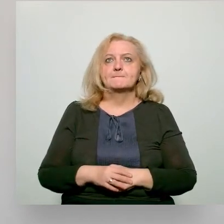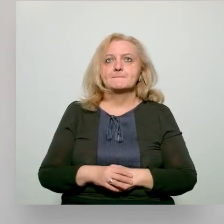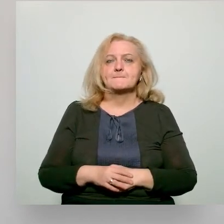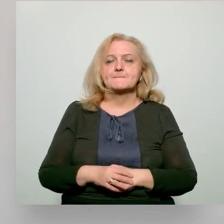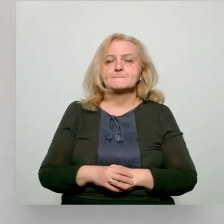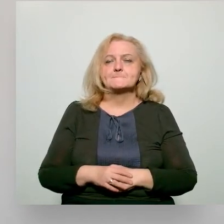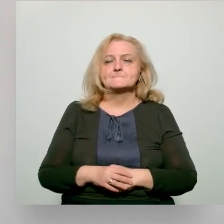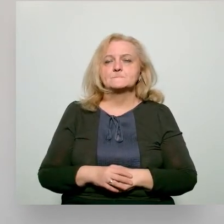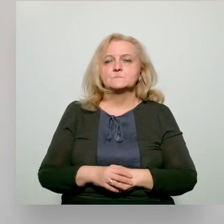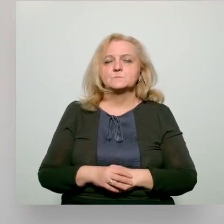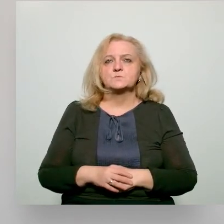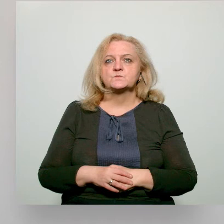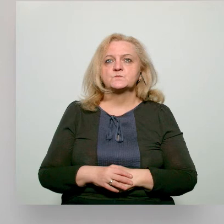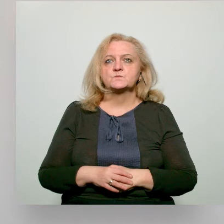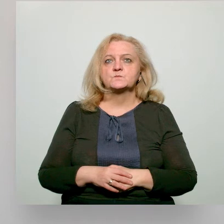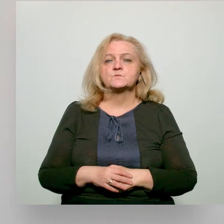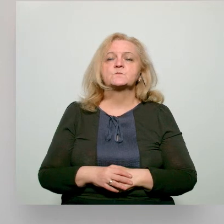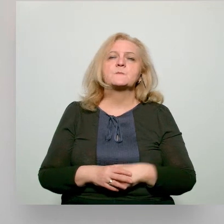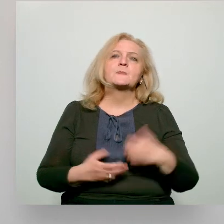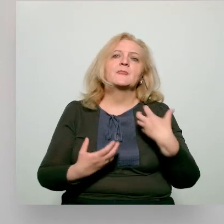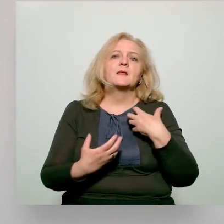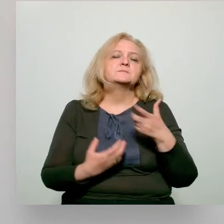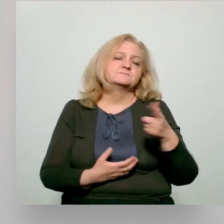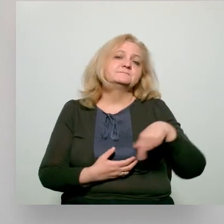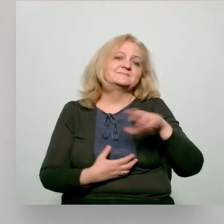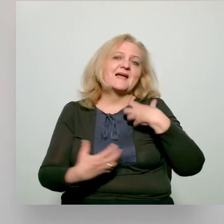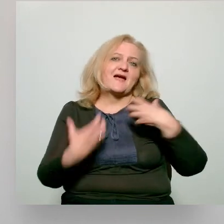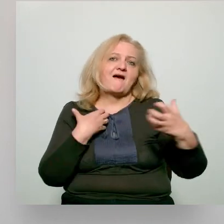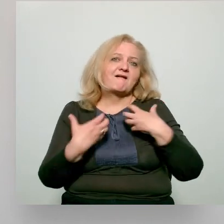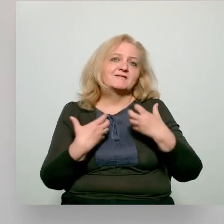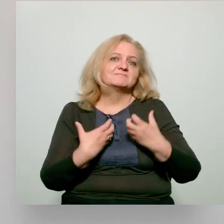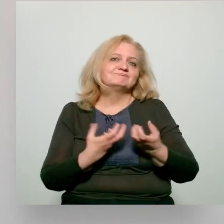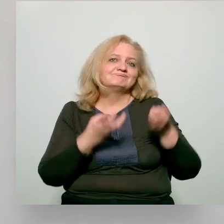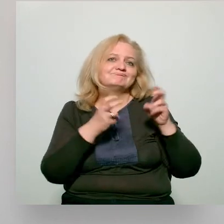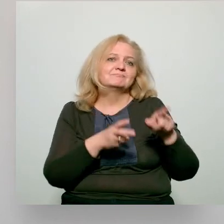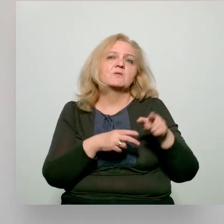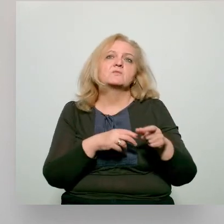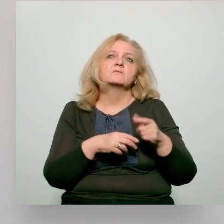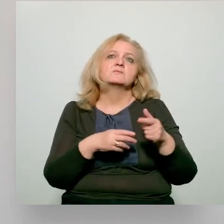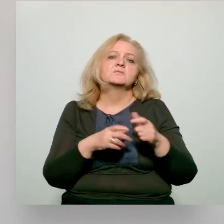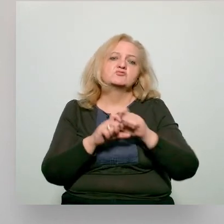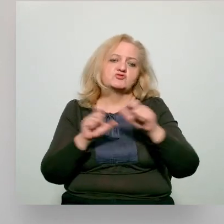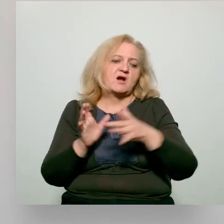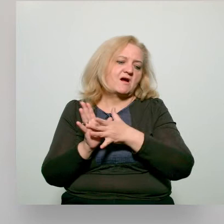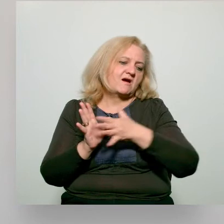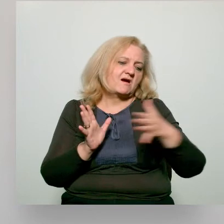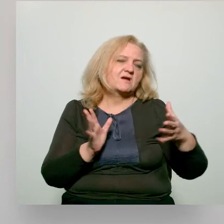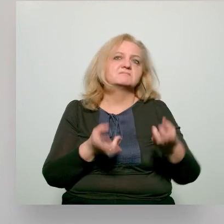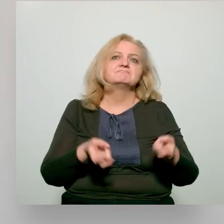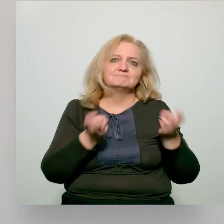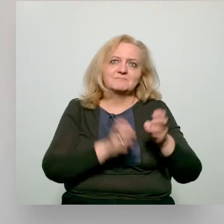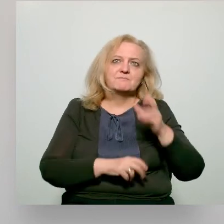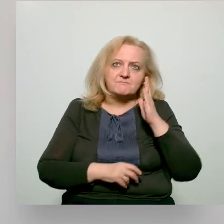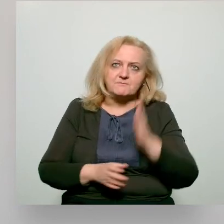Jednocześnie myślę, że twórczość artystyczna zacznie się pojawiać już po jakimś czasie, dopiero po jakimś czasie,